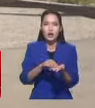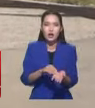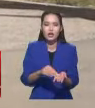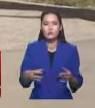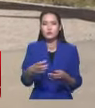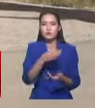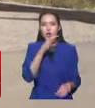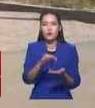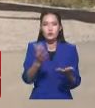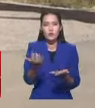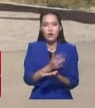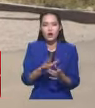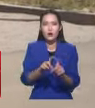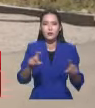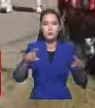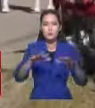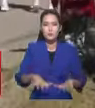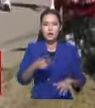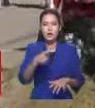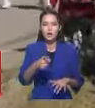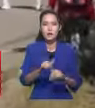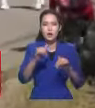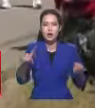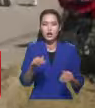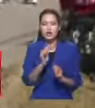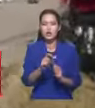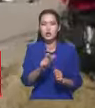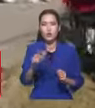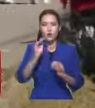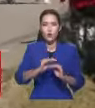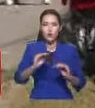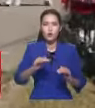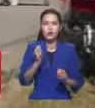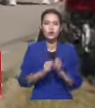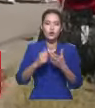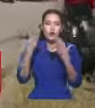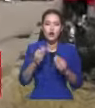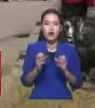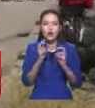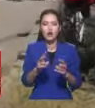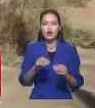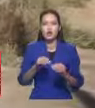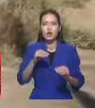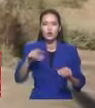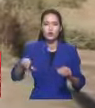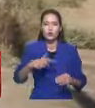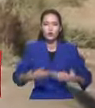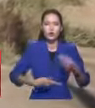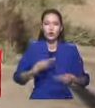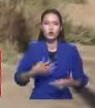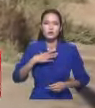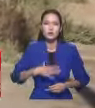жоқ. Нәтижесінде мектепке оқитын 1000-нан астам оқушы күн сайын өміріне қауіп төндіріп, автокөлік жолмен жүруге мәжбүр. Қыста қауіп күшейеді